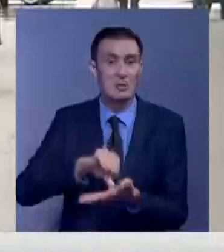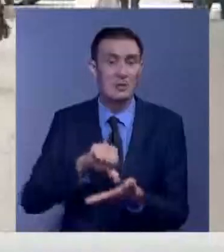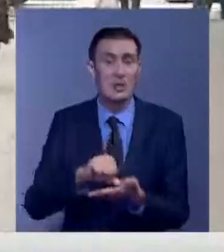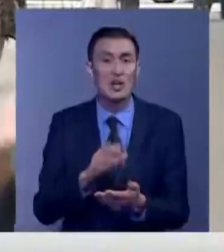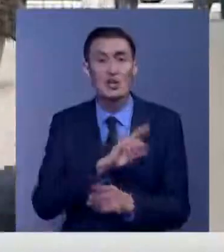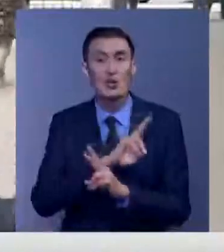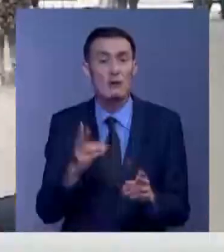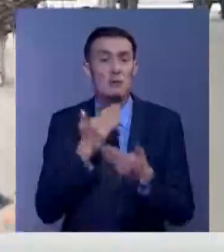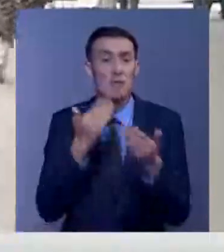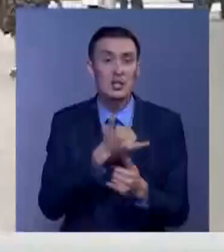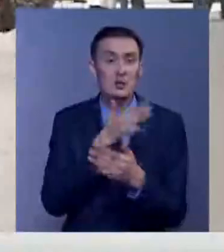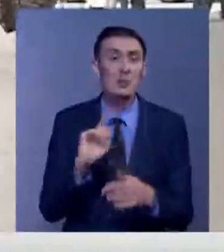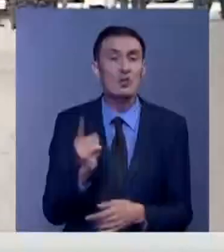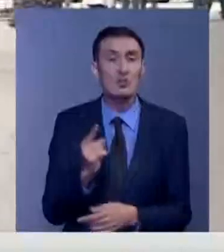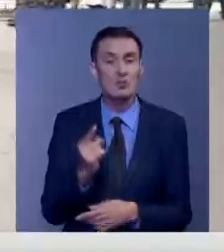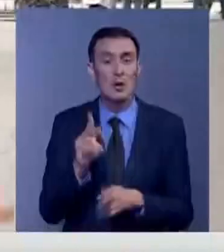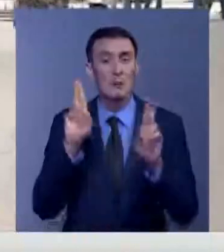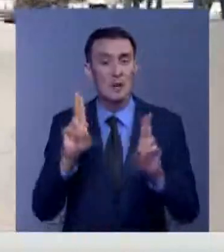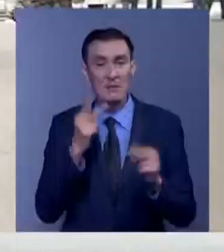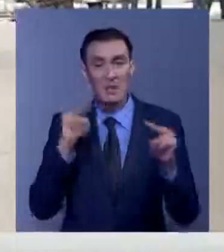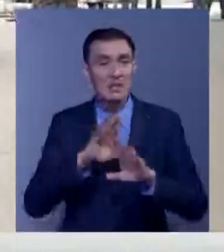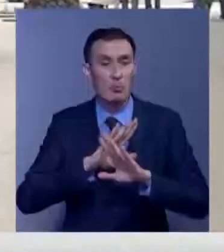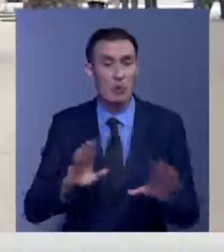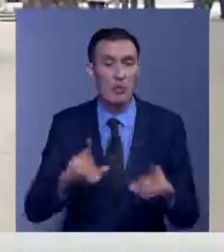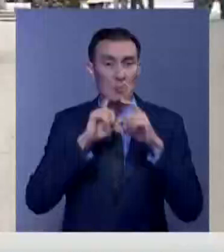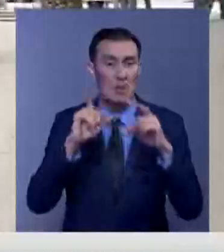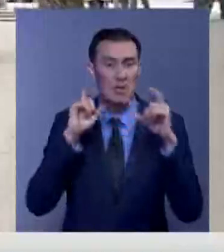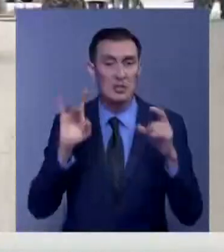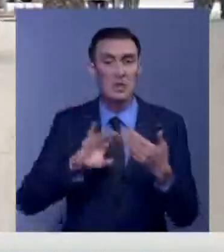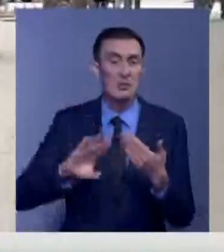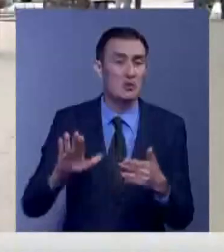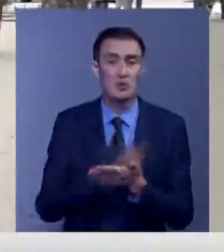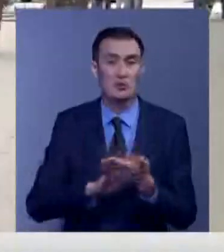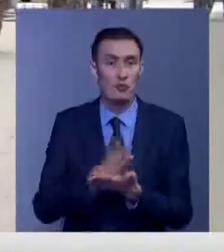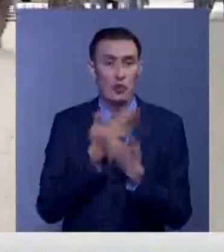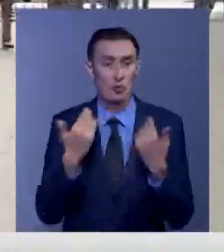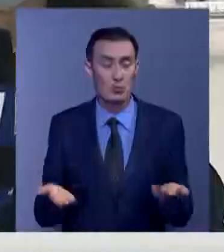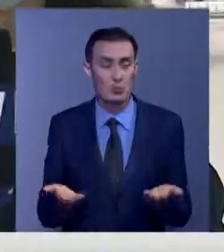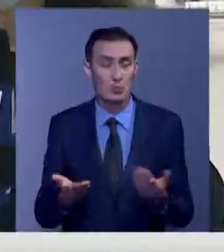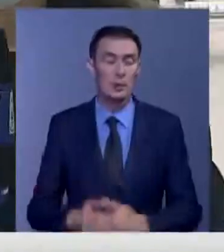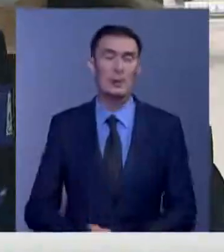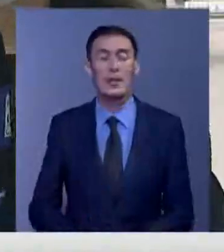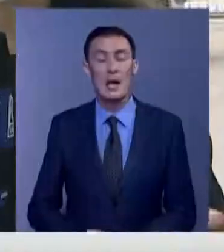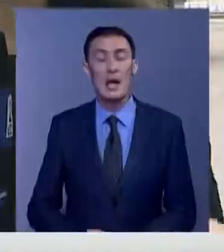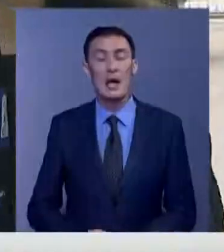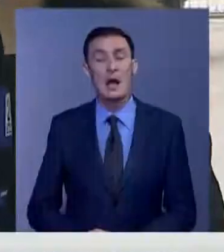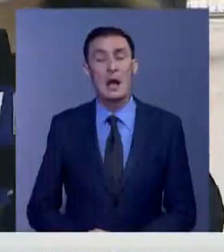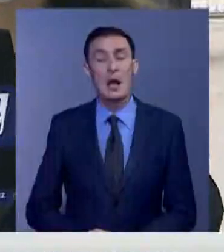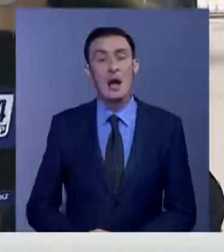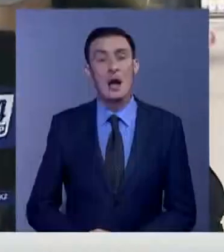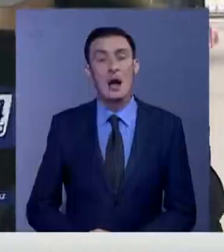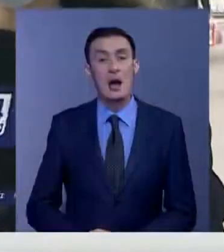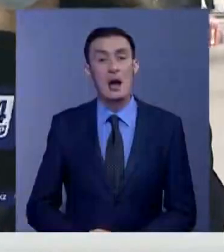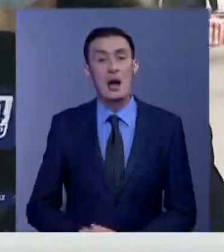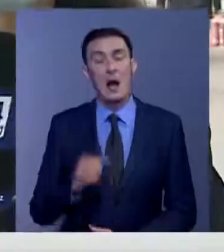задать вопросы, почему не соблюдается ни масочный режим, ни дистанция, ничего. Ира, вообще, Вера, если вот какие-то... есть какие-то вопросы,